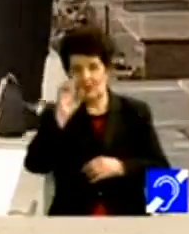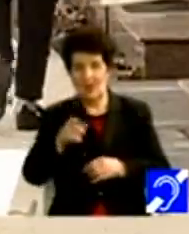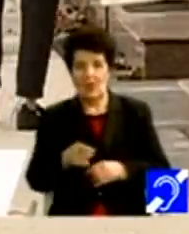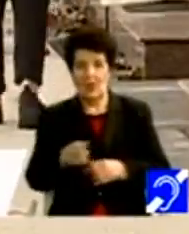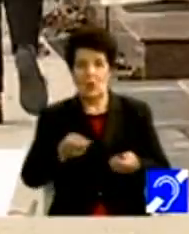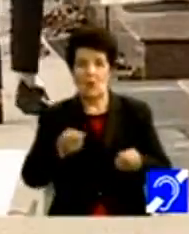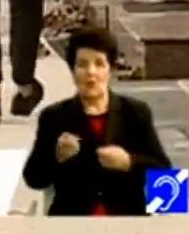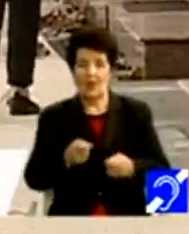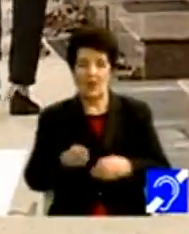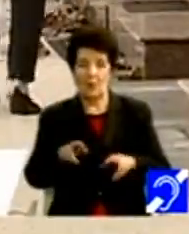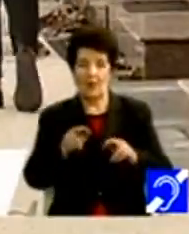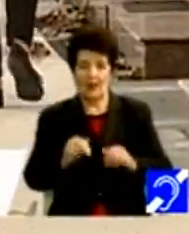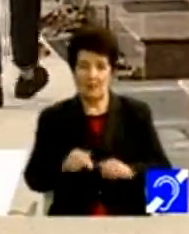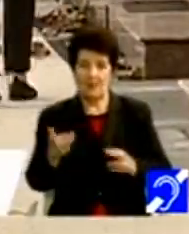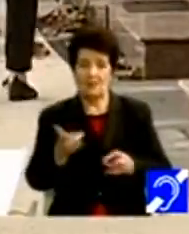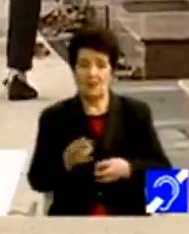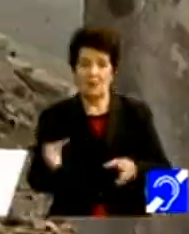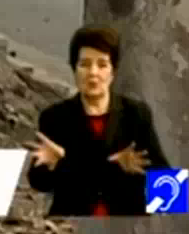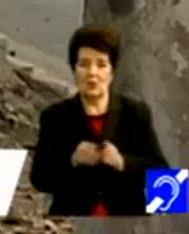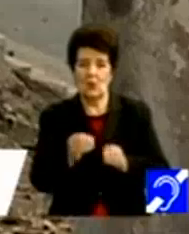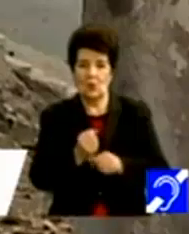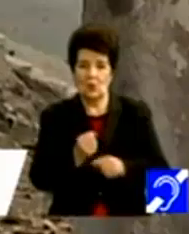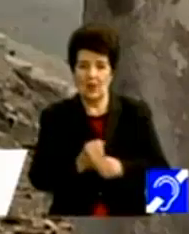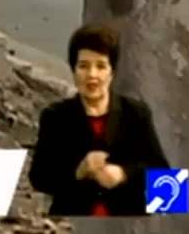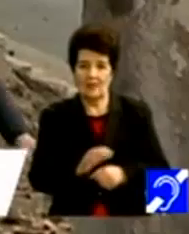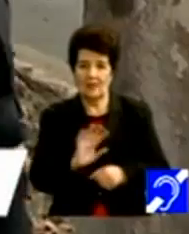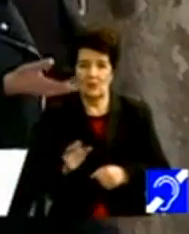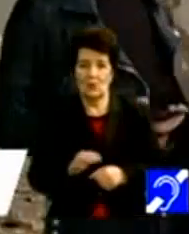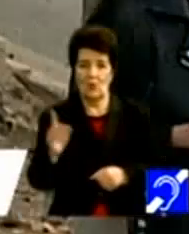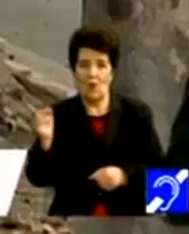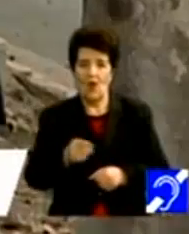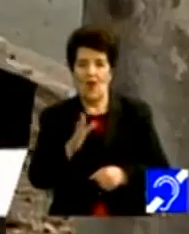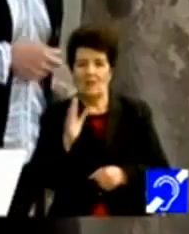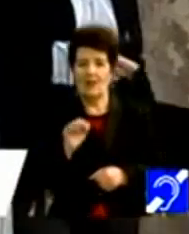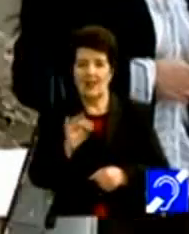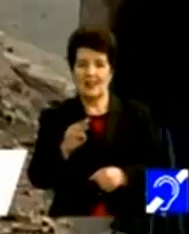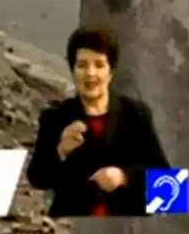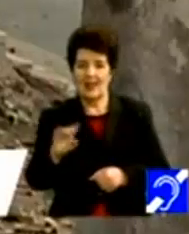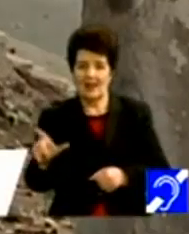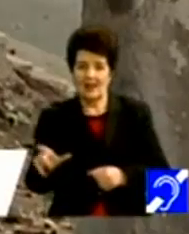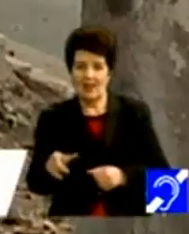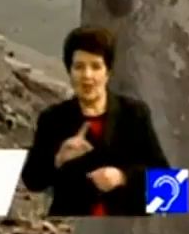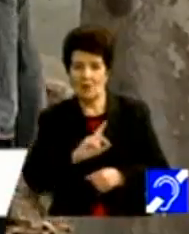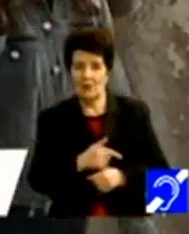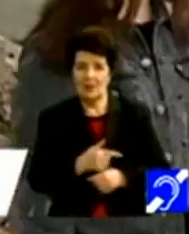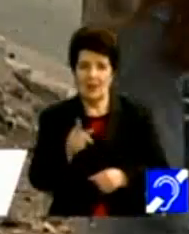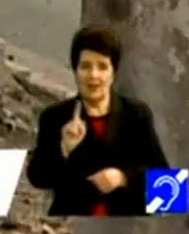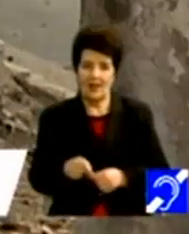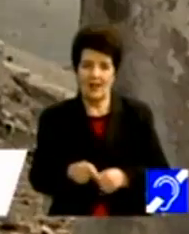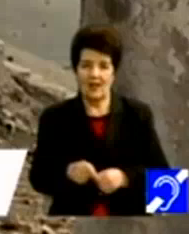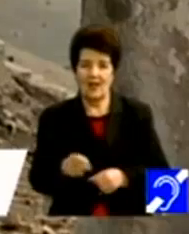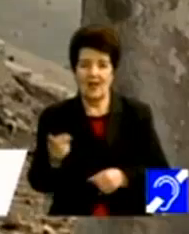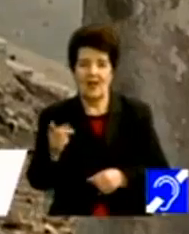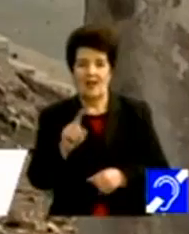Parlamentul și președinția trebuie să conlucreze, nu să fie o verticală a puterii. Actualul președinte contribuie la crearea, în impresia oamenilor,